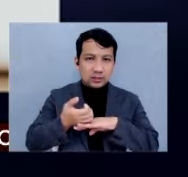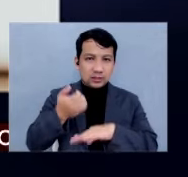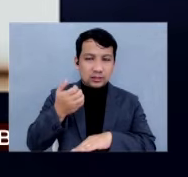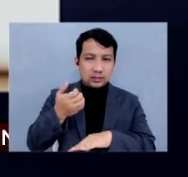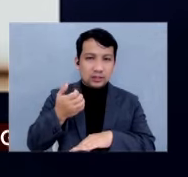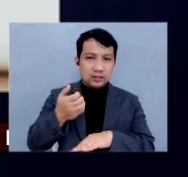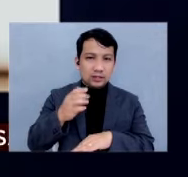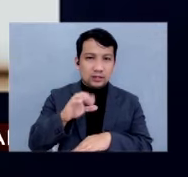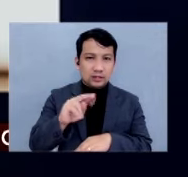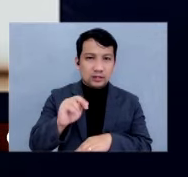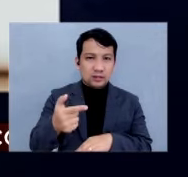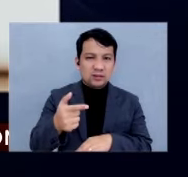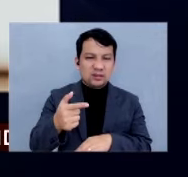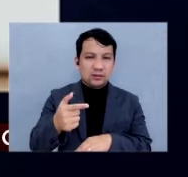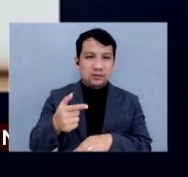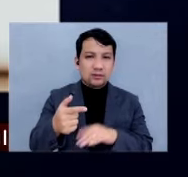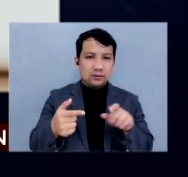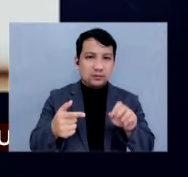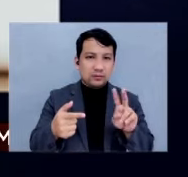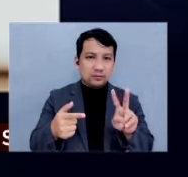V.